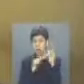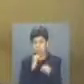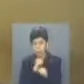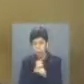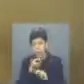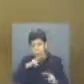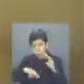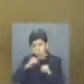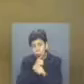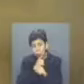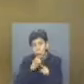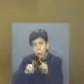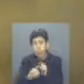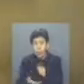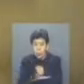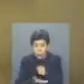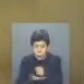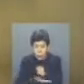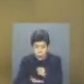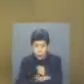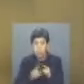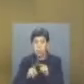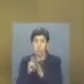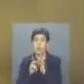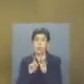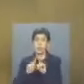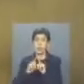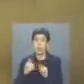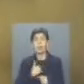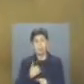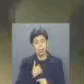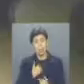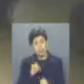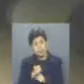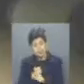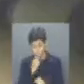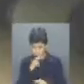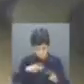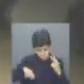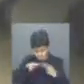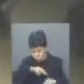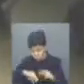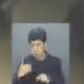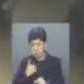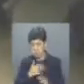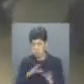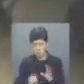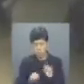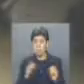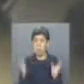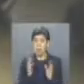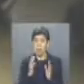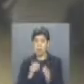จค้นอาวุธยาเสพติดและสิ่งผิดกฎหมายเพื่อป้องปรามโดยสามารถตรวจยึดของกลางได้จำนวนมาก